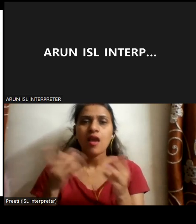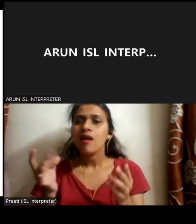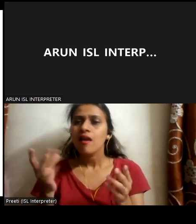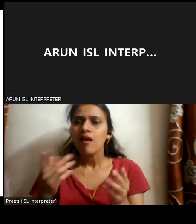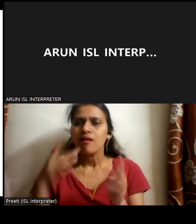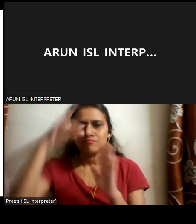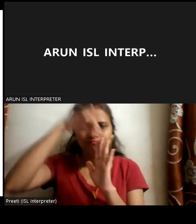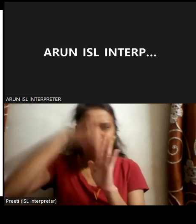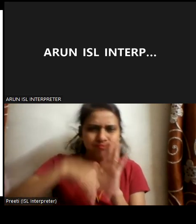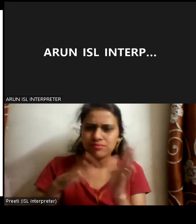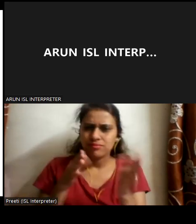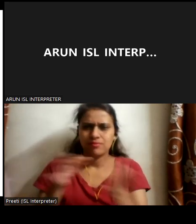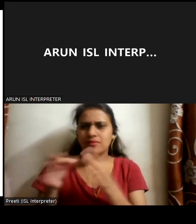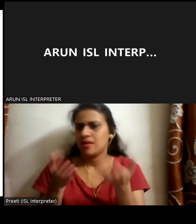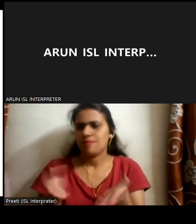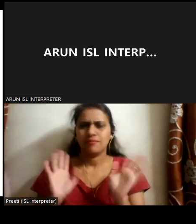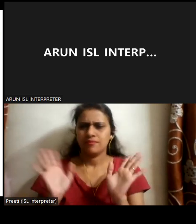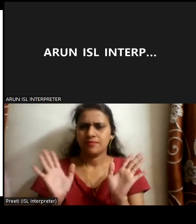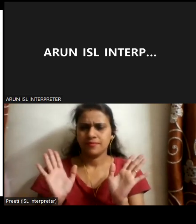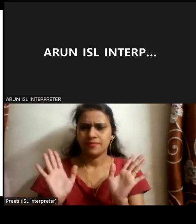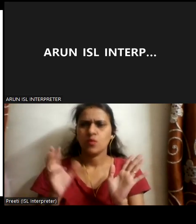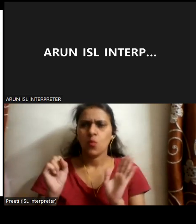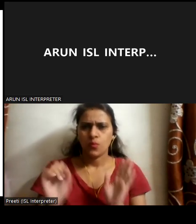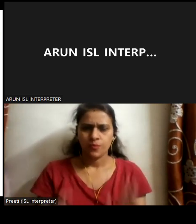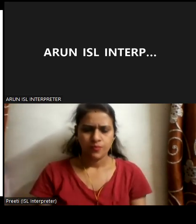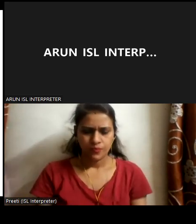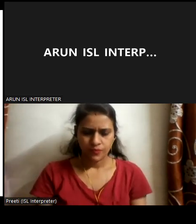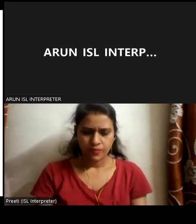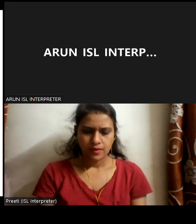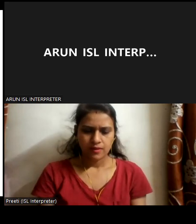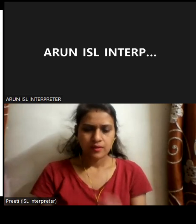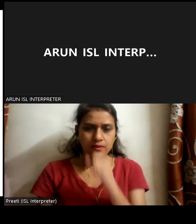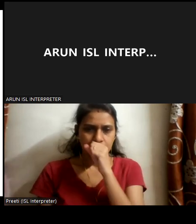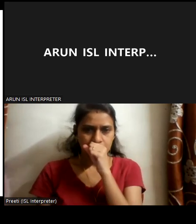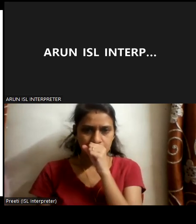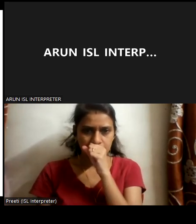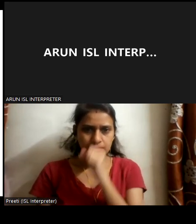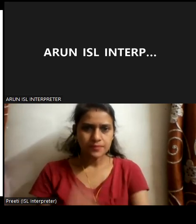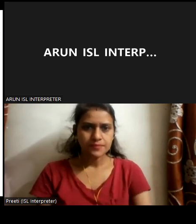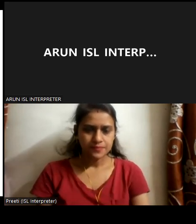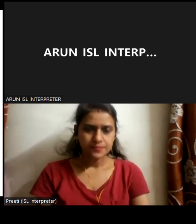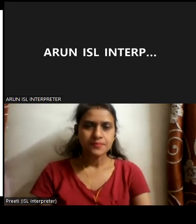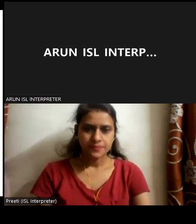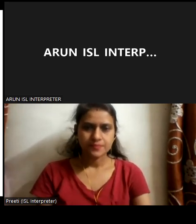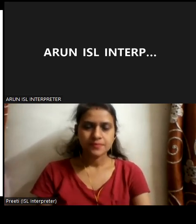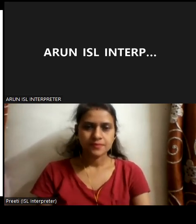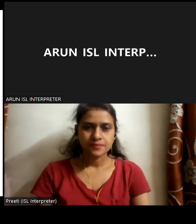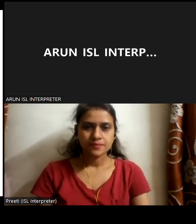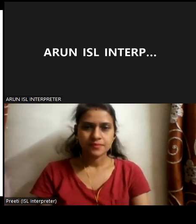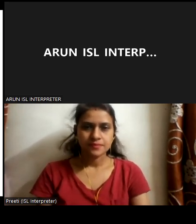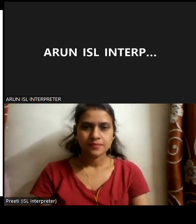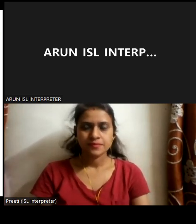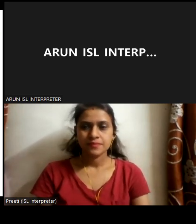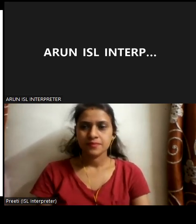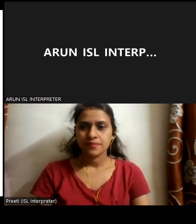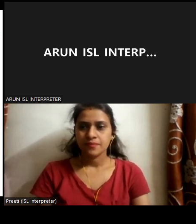घुसेंगे. ठीक है? ये समझिए कि कुछ स्कीम जो कृषि से जुड़ी हुई हैं उनको